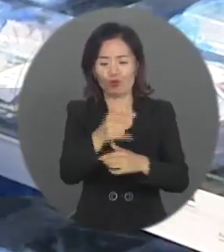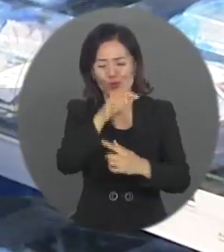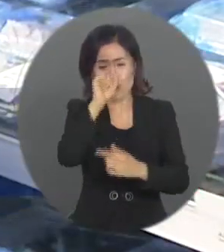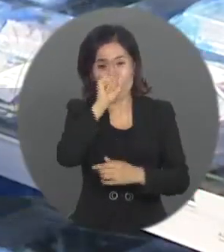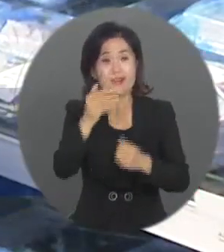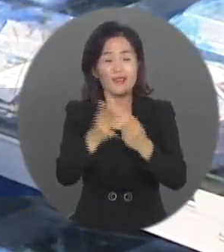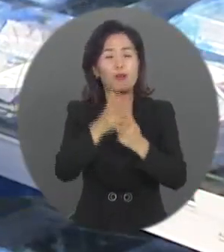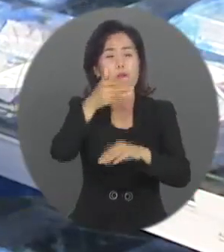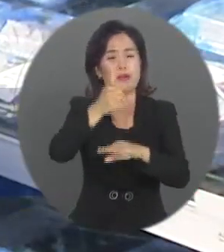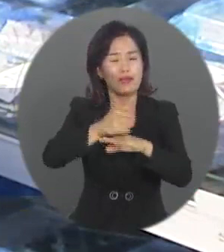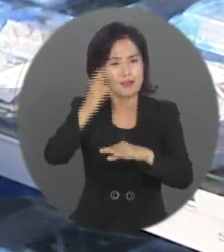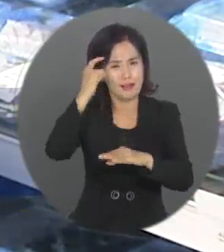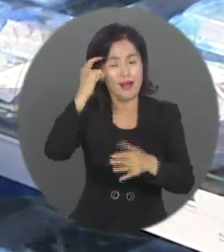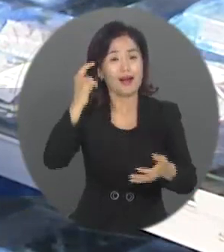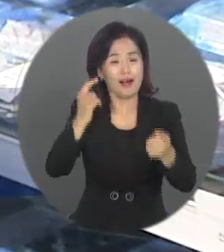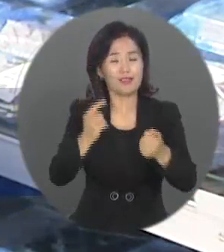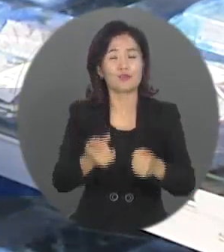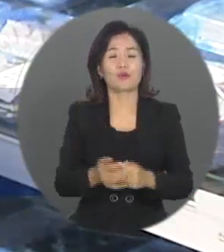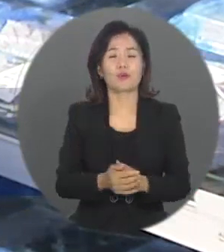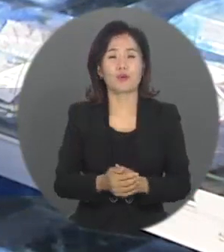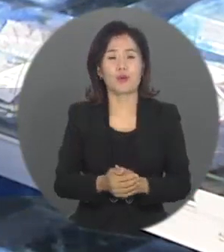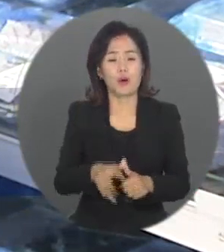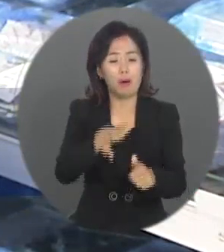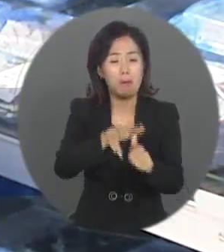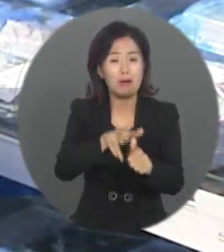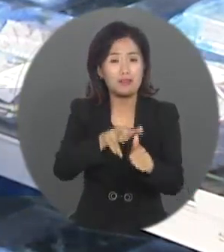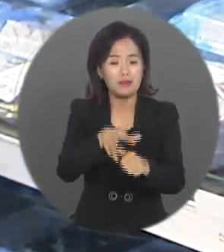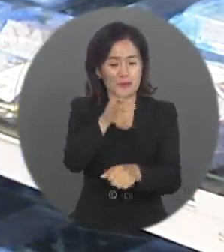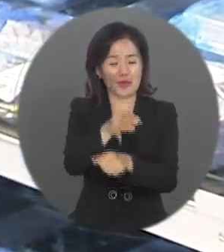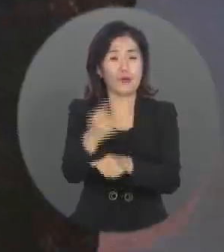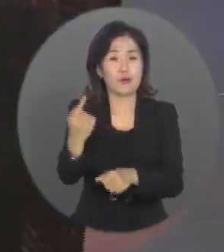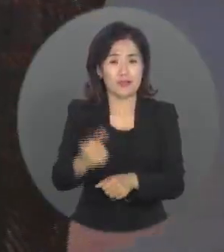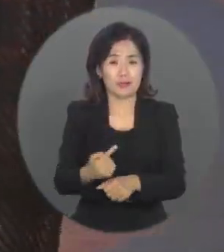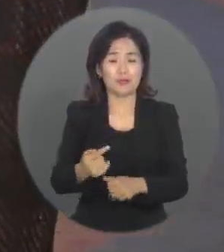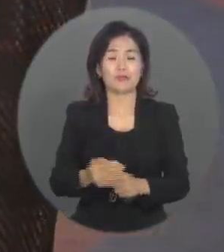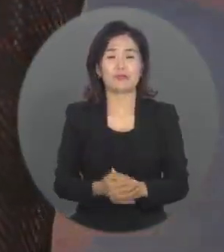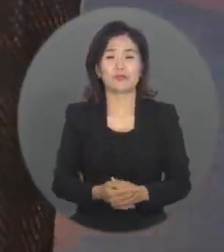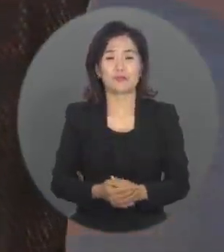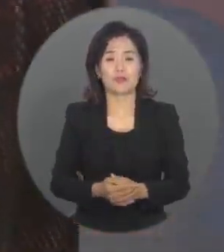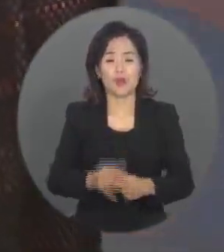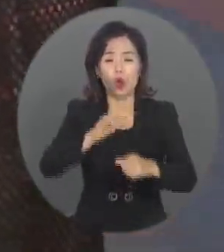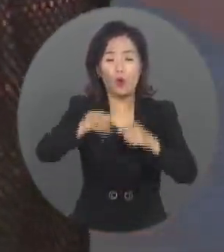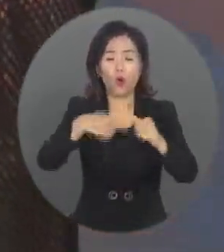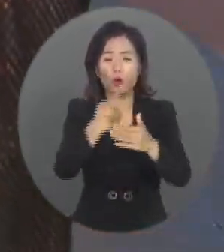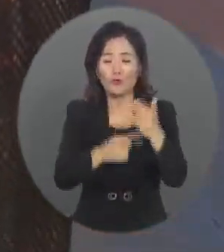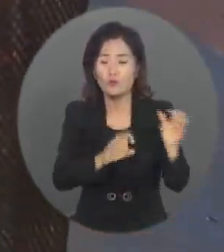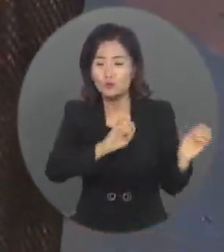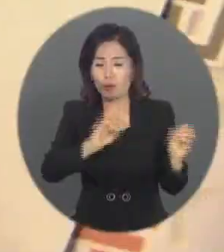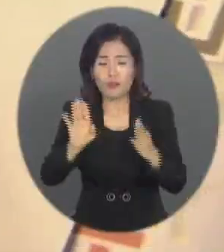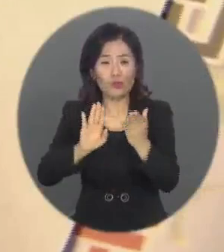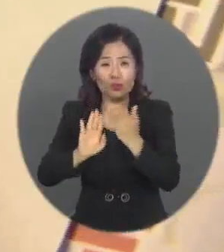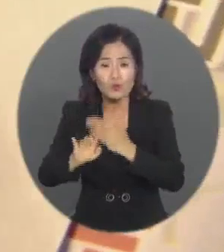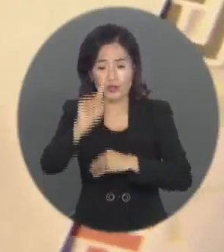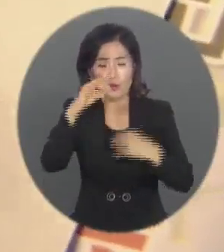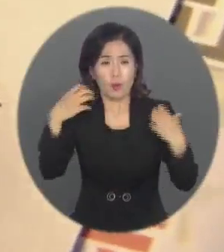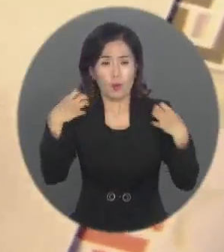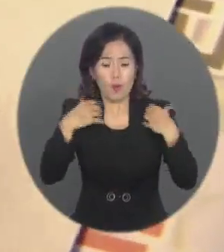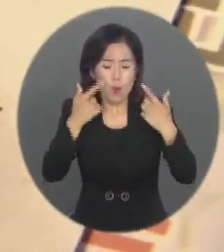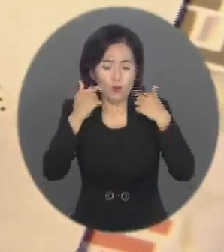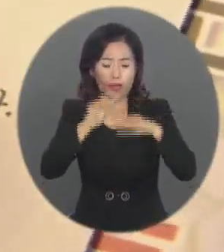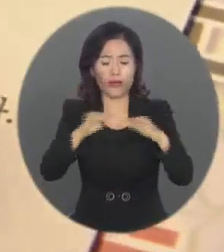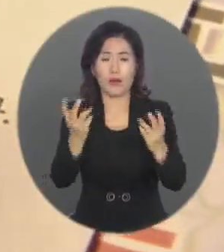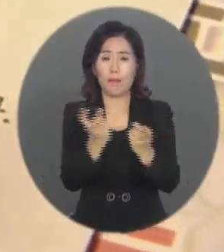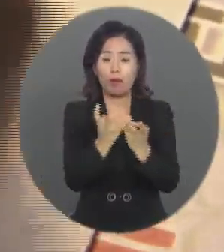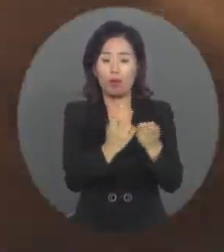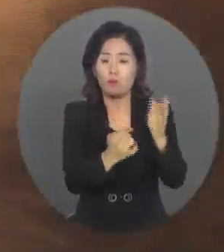좋아하거든요. 마지막이라 생각을 하고 조금 마트에 장을 보러 왔는데. 후쿠시마 오염수 방류 이후 정부가 이렇다 할